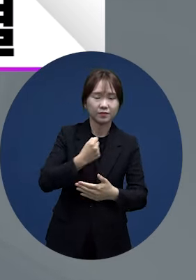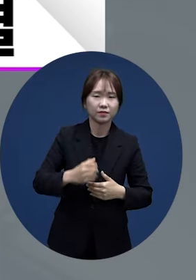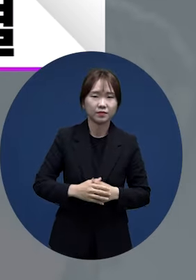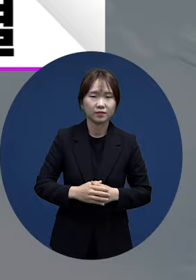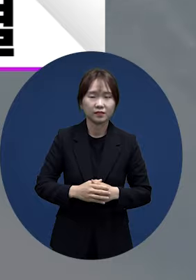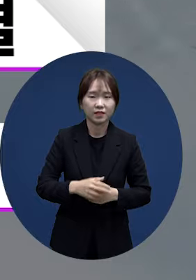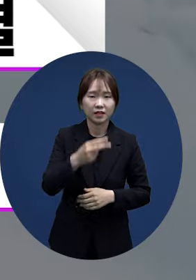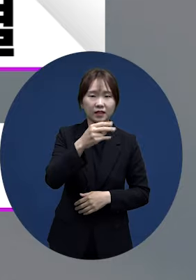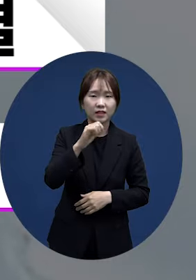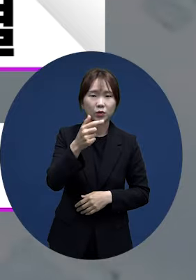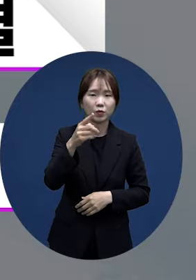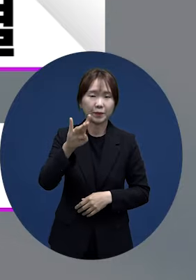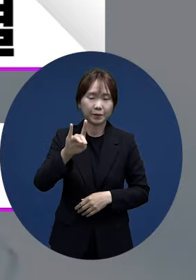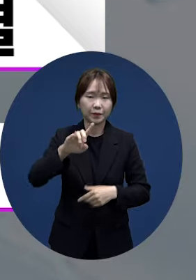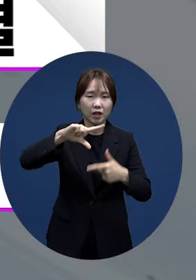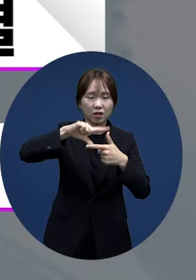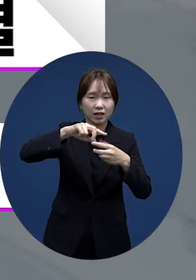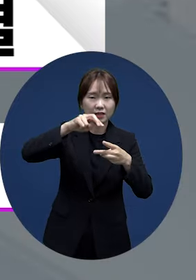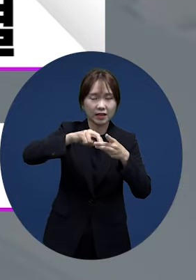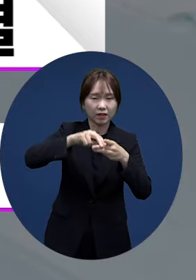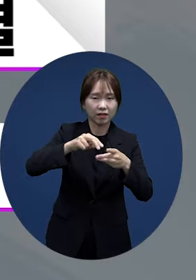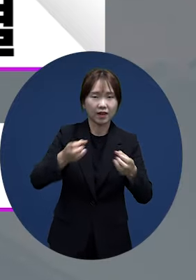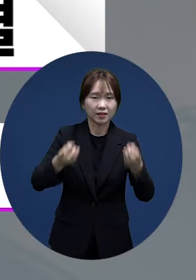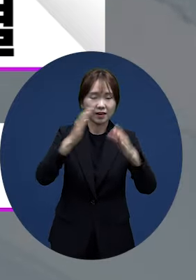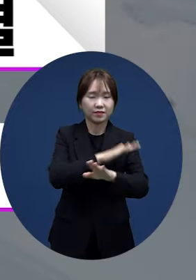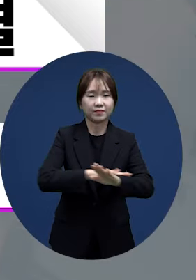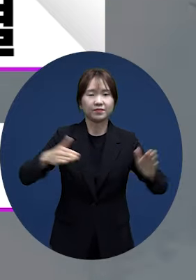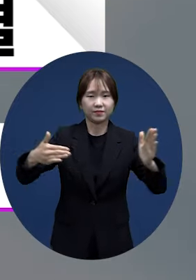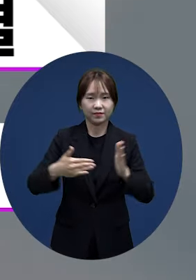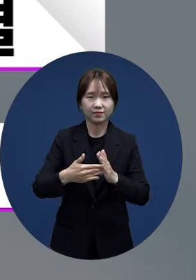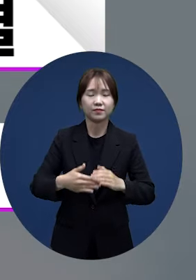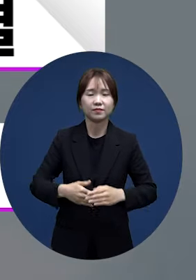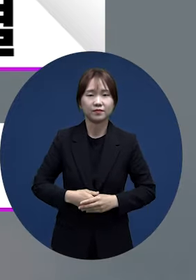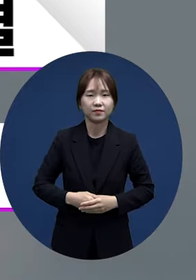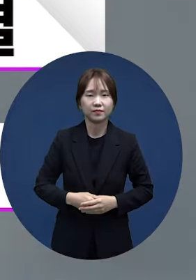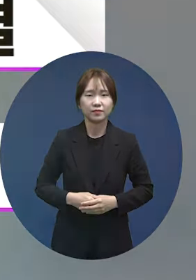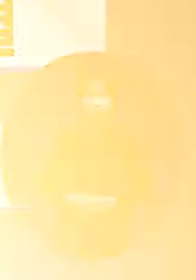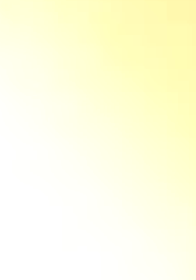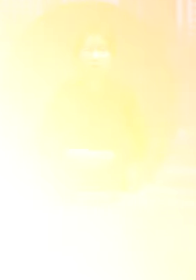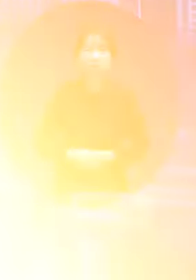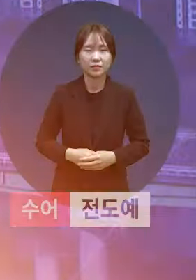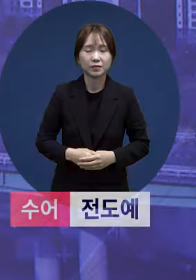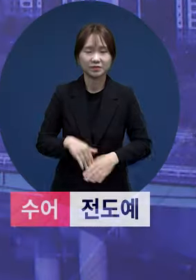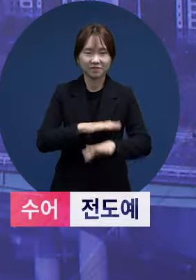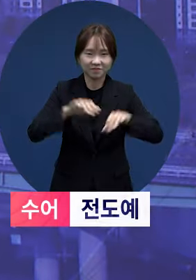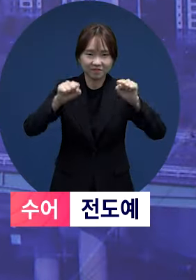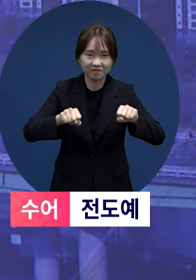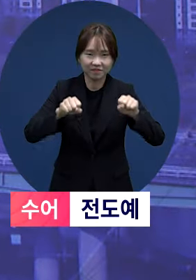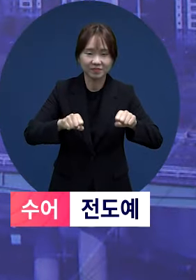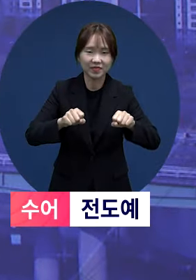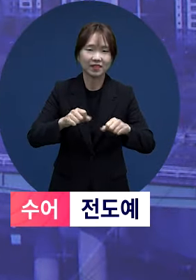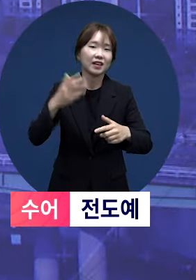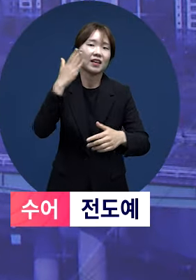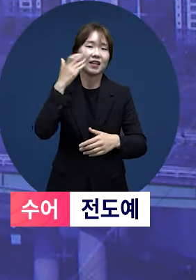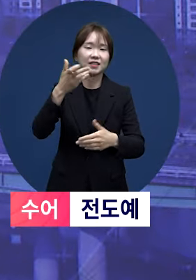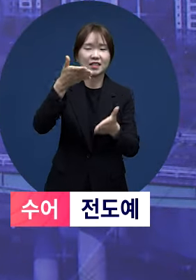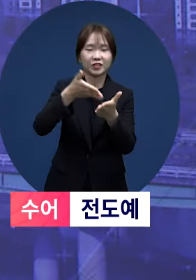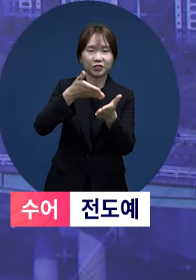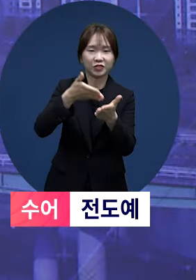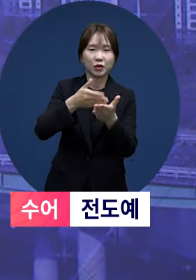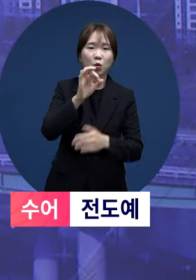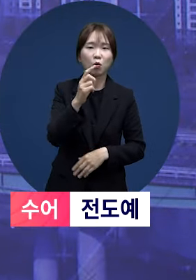거뒀습니다. 디노랩 경남센터 디브리지 행사가 성황리에 개최됐습니다. 안녕하세요.